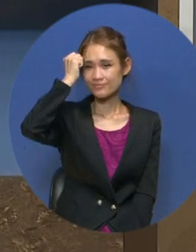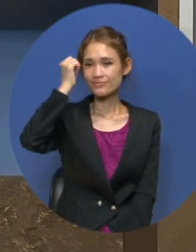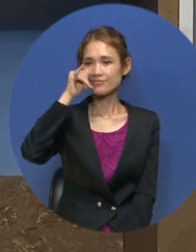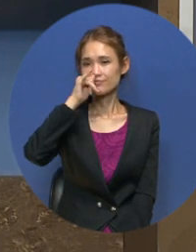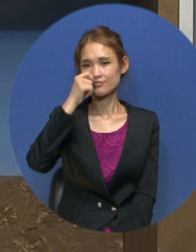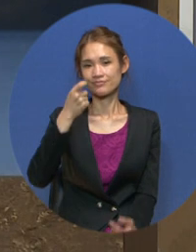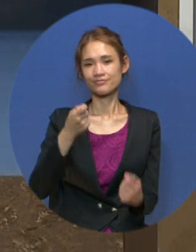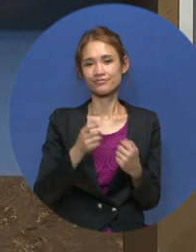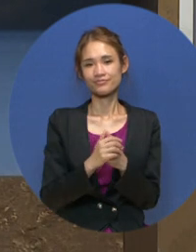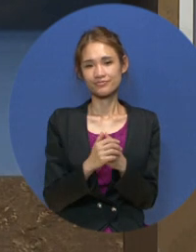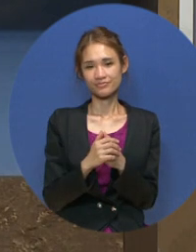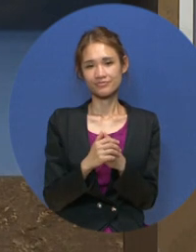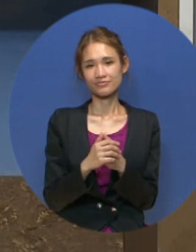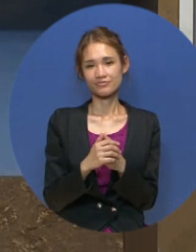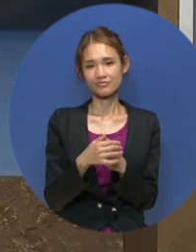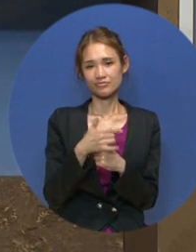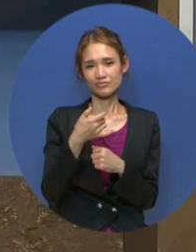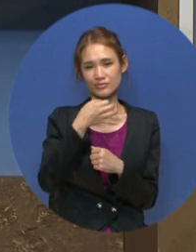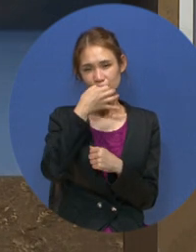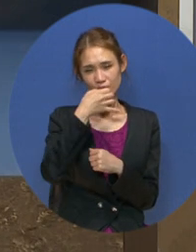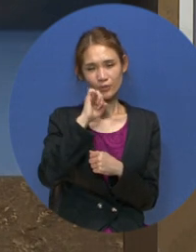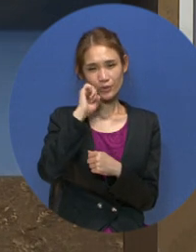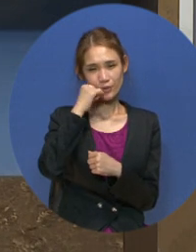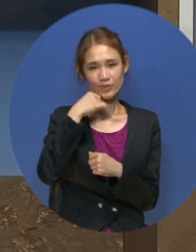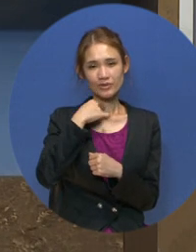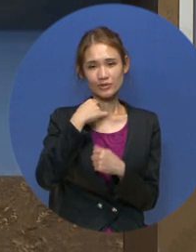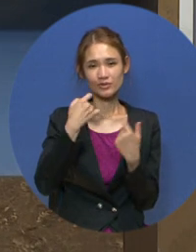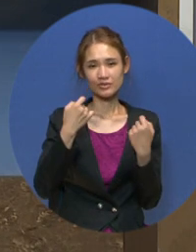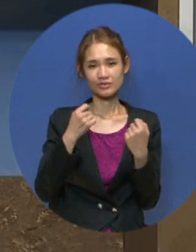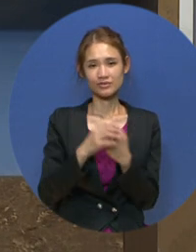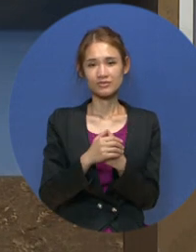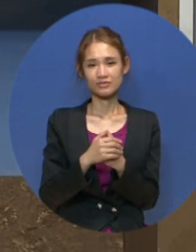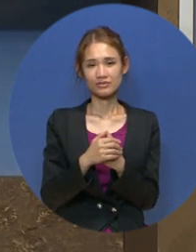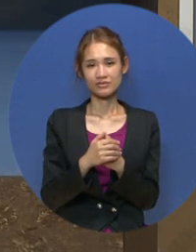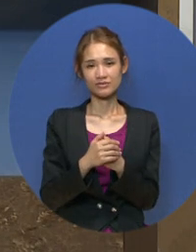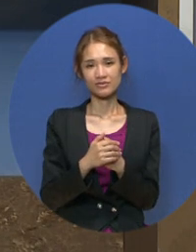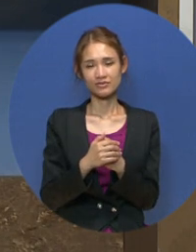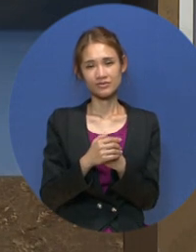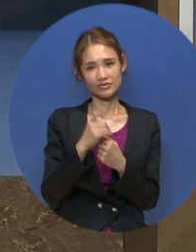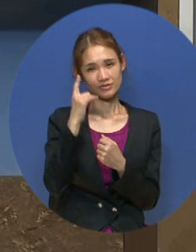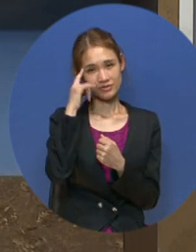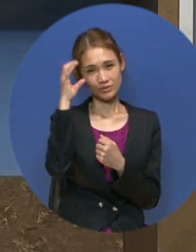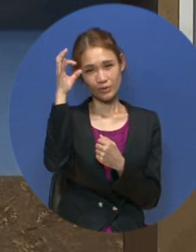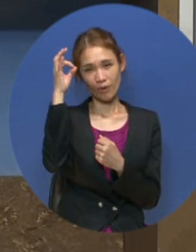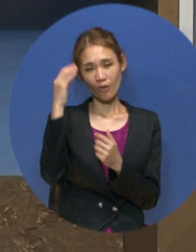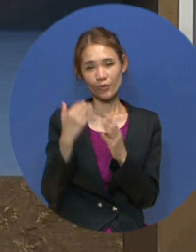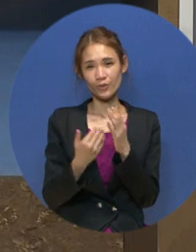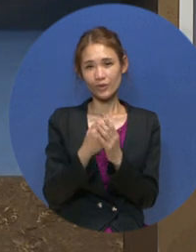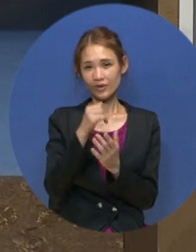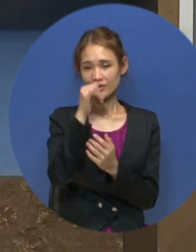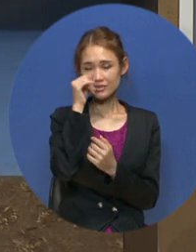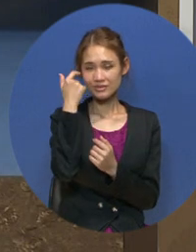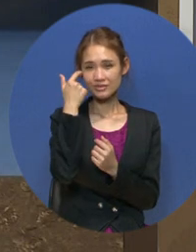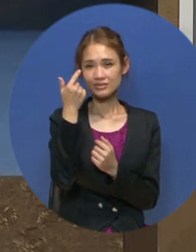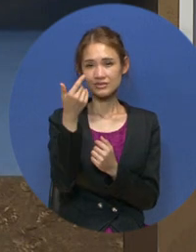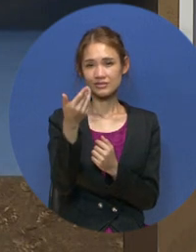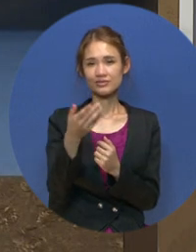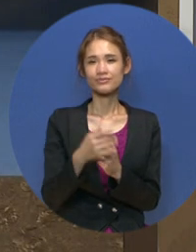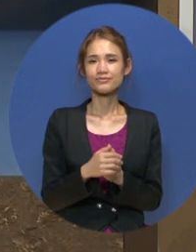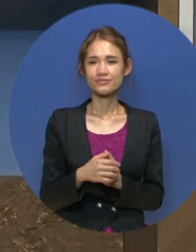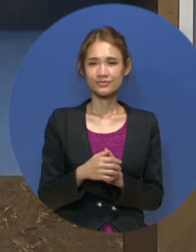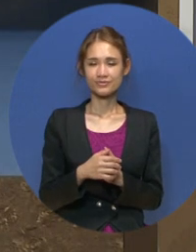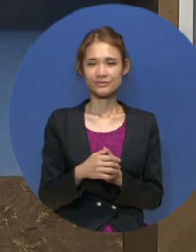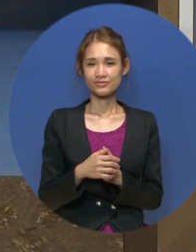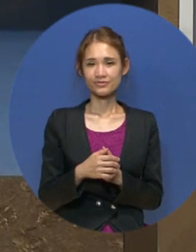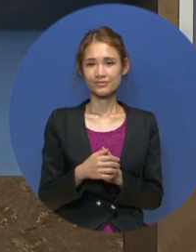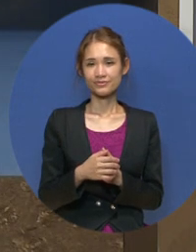거고 네. 또 굉장히 또 힘드셨던 순간도 있으실 것 같거든요. 네, 네, 네. 좀 떠오르는 그런 순간이